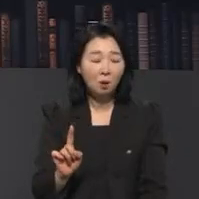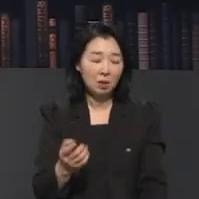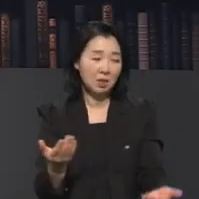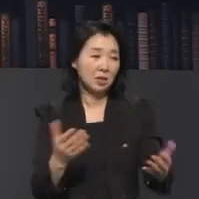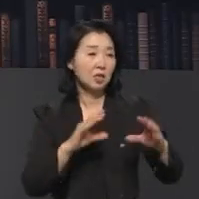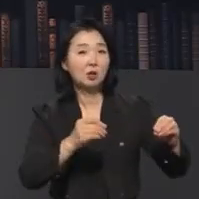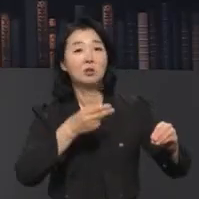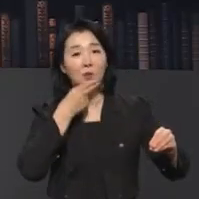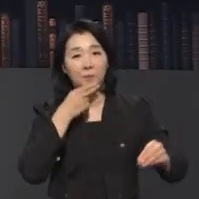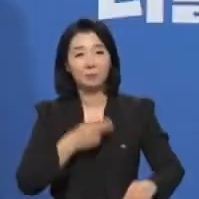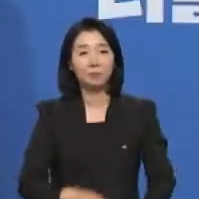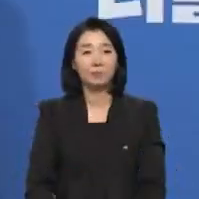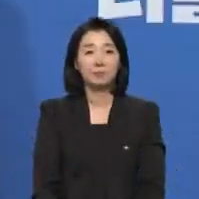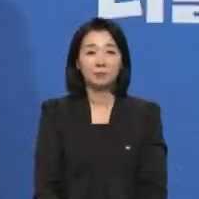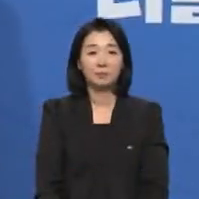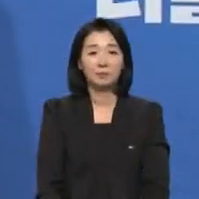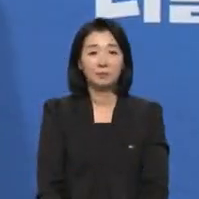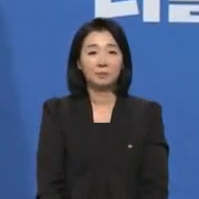있게 해놨습니다.